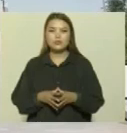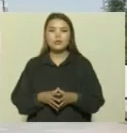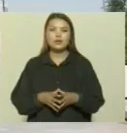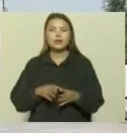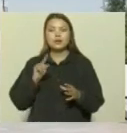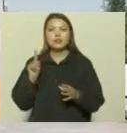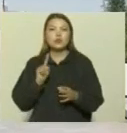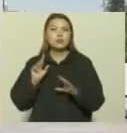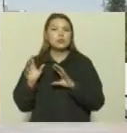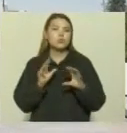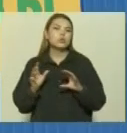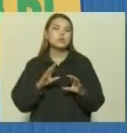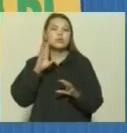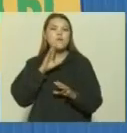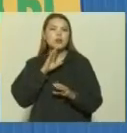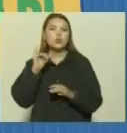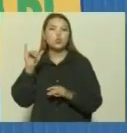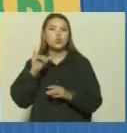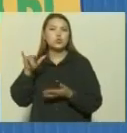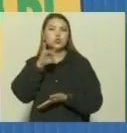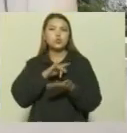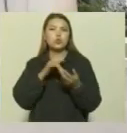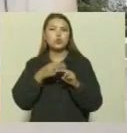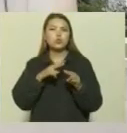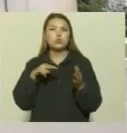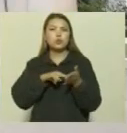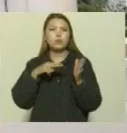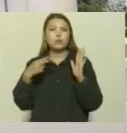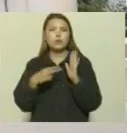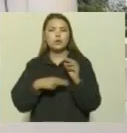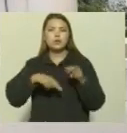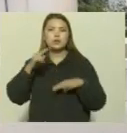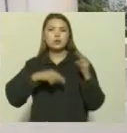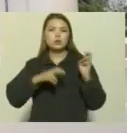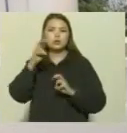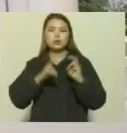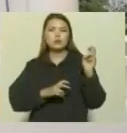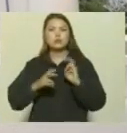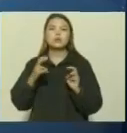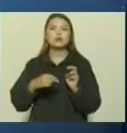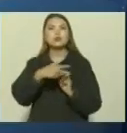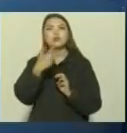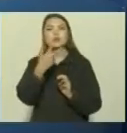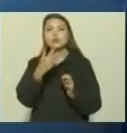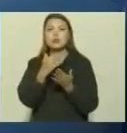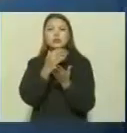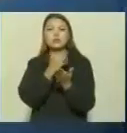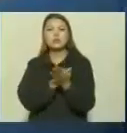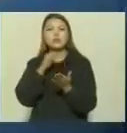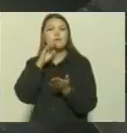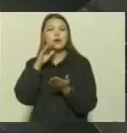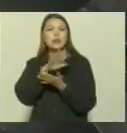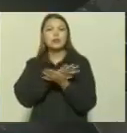Для обеспечения водой населения города Жанаузен разрабатывается еще один проект. Так планируется строительство 3 резервуаров на территории